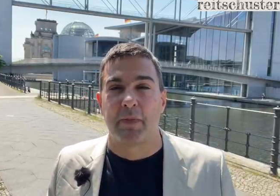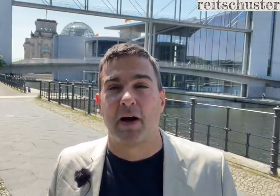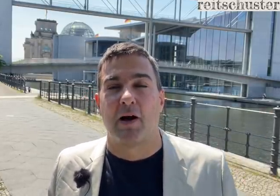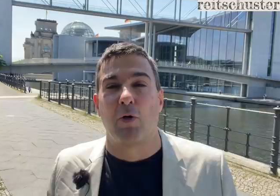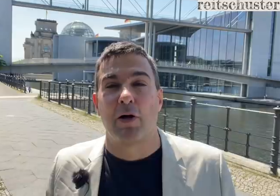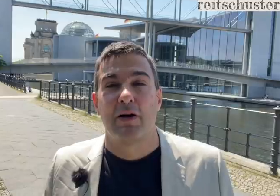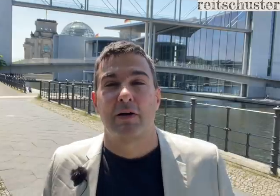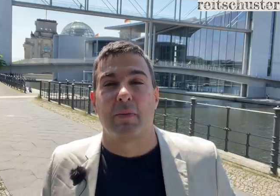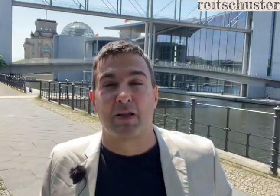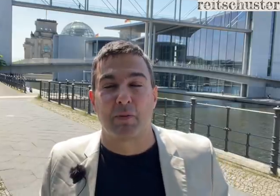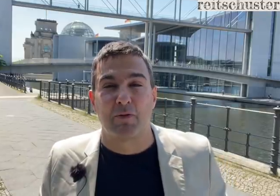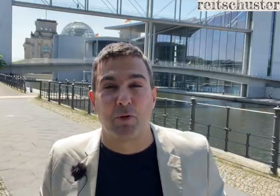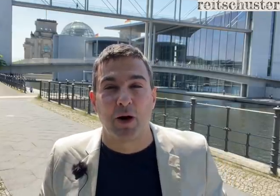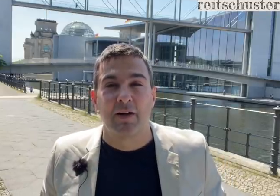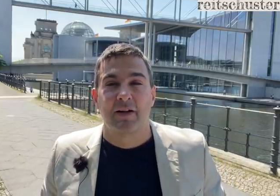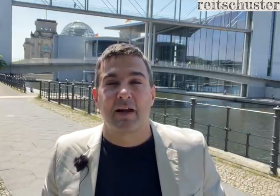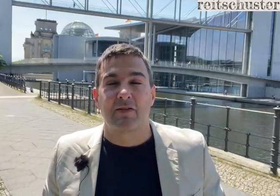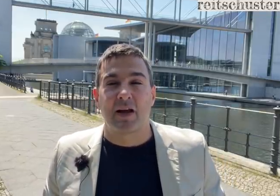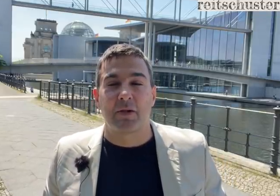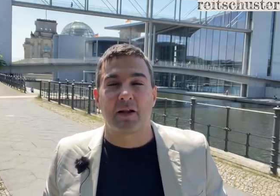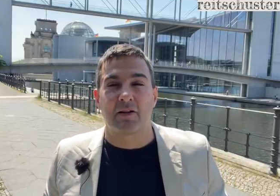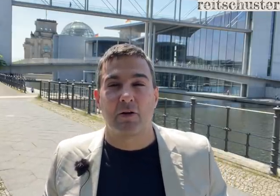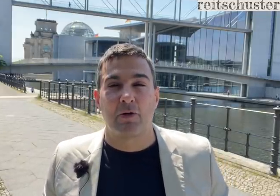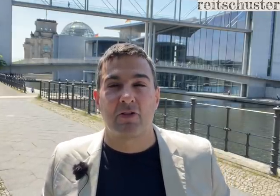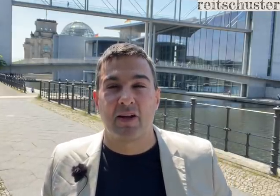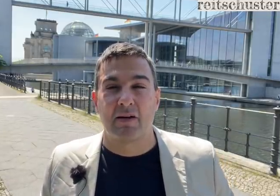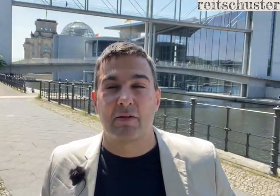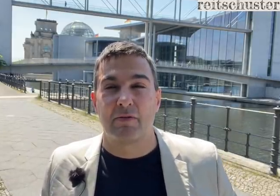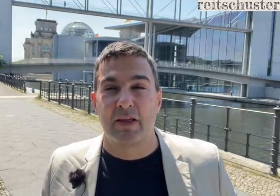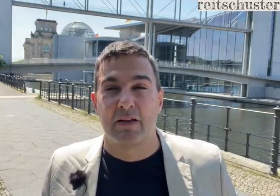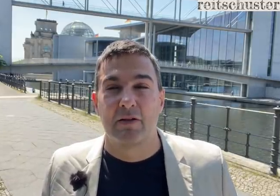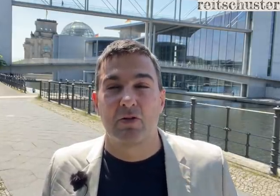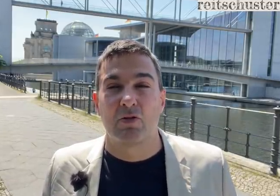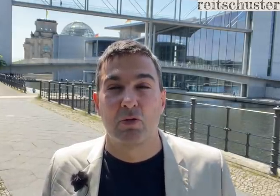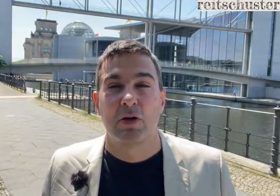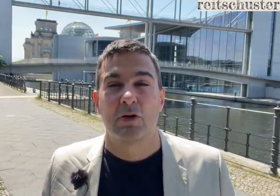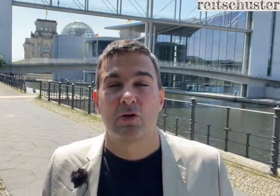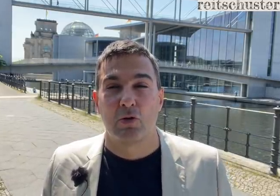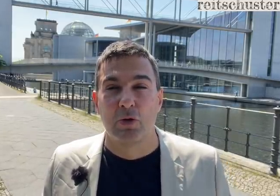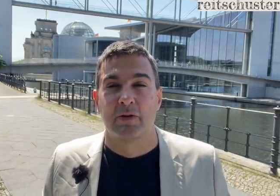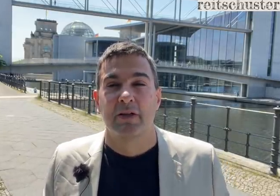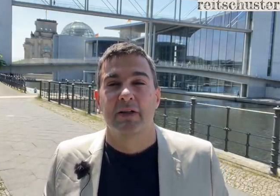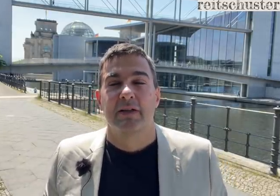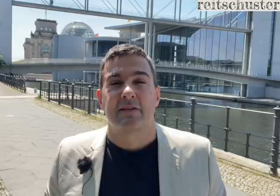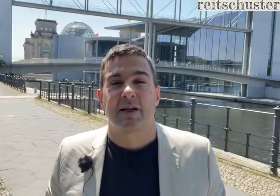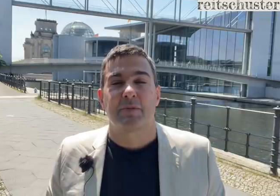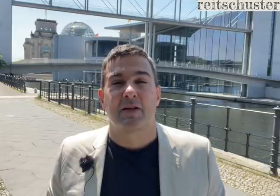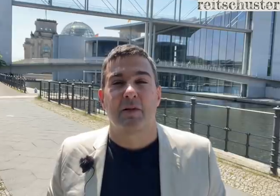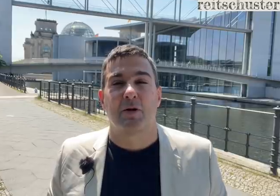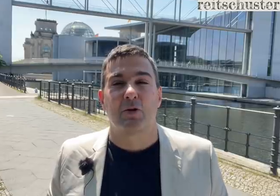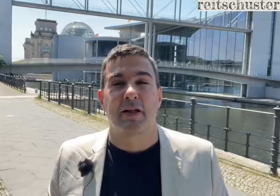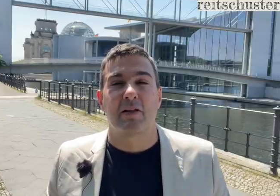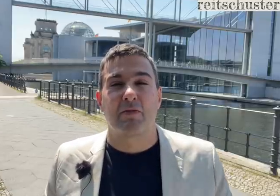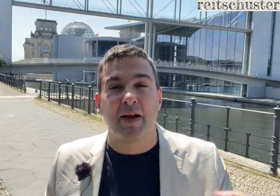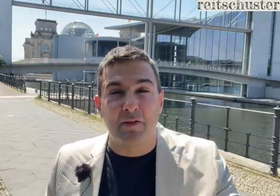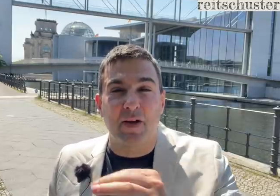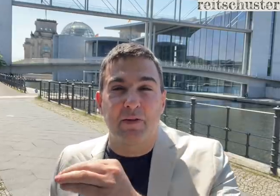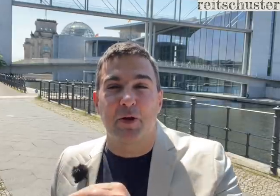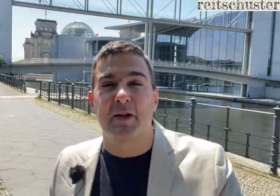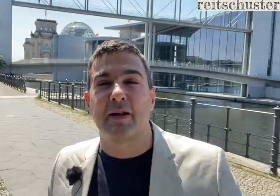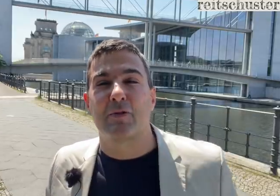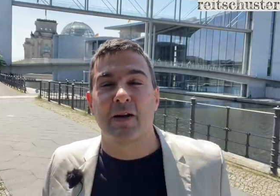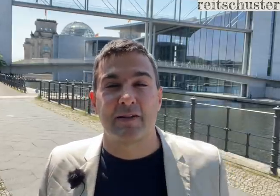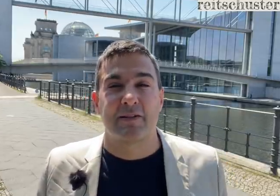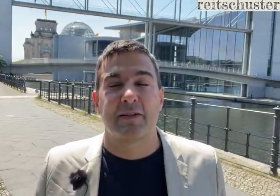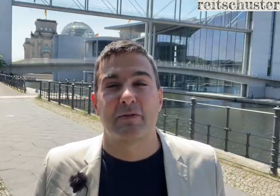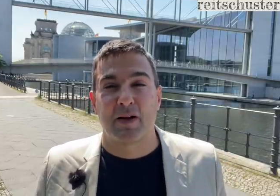kommt bei mir auch manchmal vor. Der Herr Seibert hat ja auch sehr viel zu tun. Es gab dann aber auch noch eine zweite Frage, wo